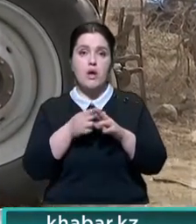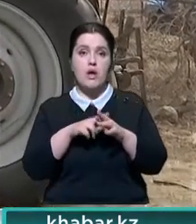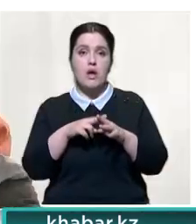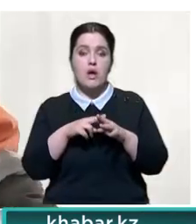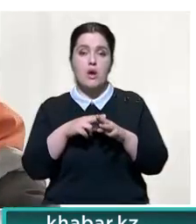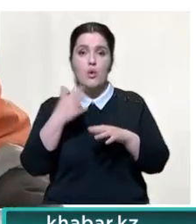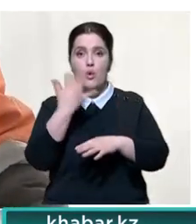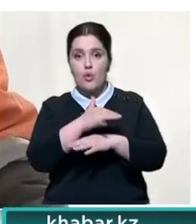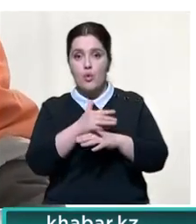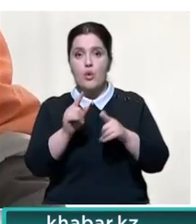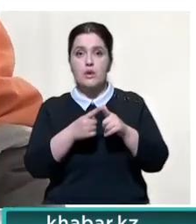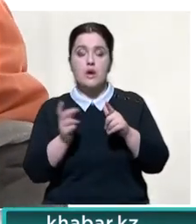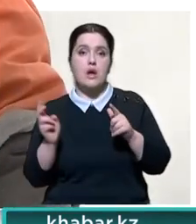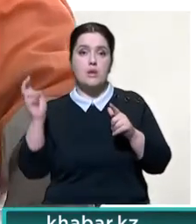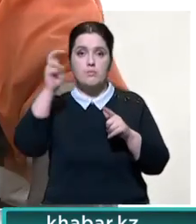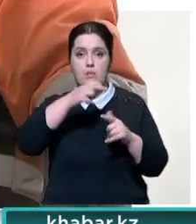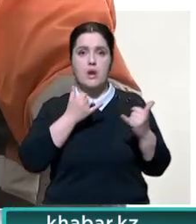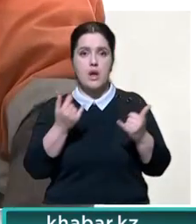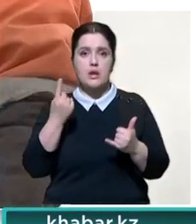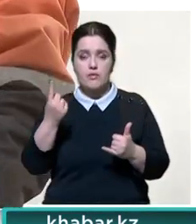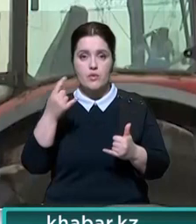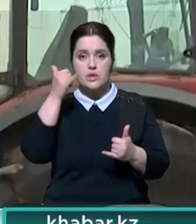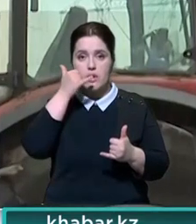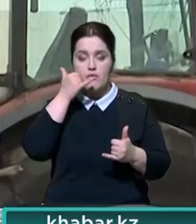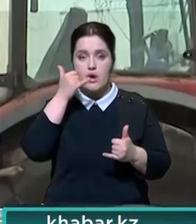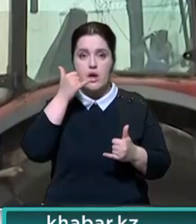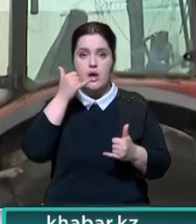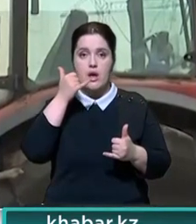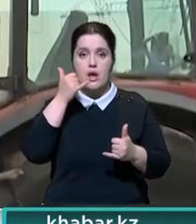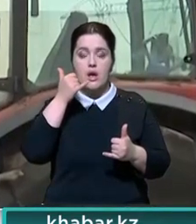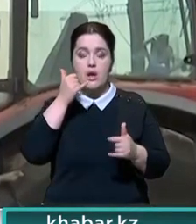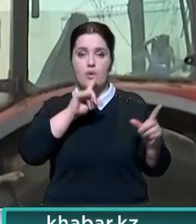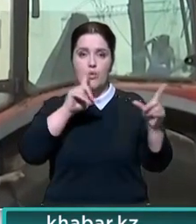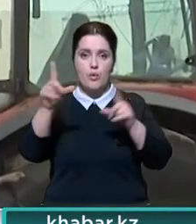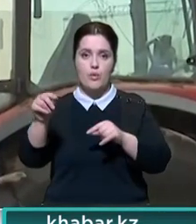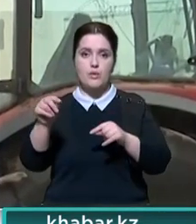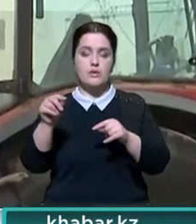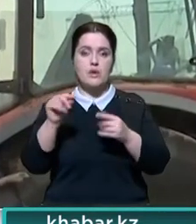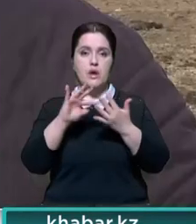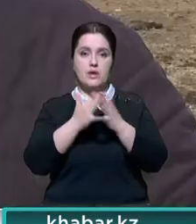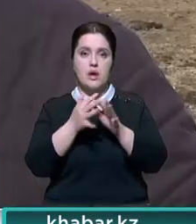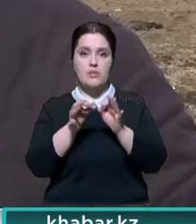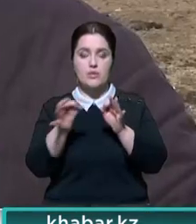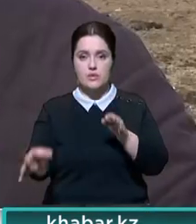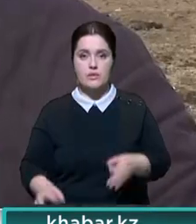на улицу или забираться на возвышенности. Ради одного телефонного звонка некоторые жители вовсе выезжают за пределы населенного пункта.